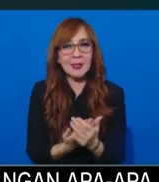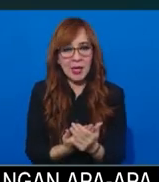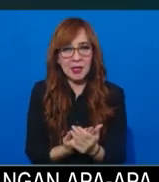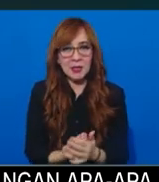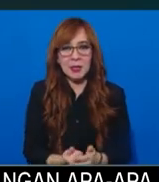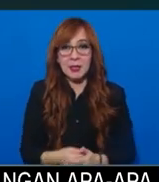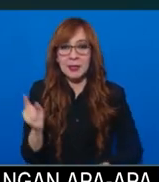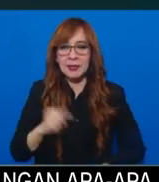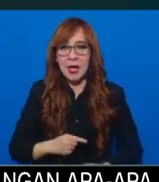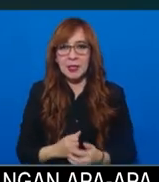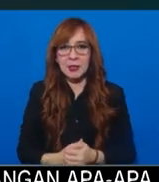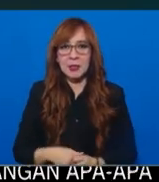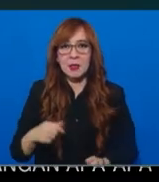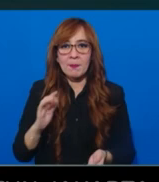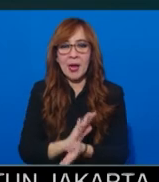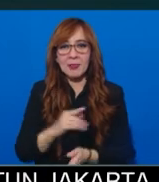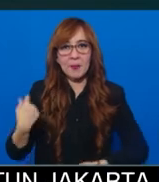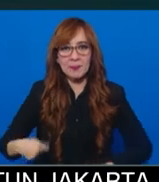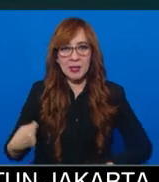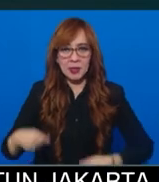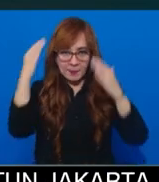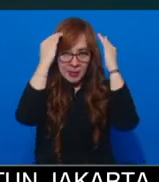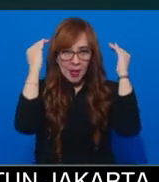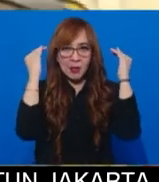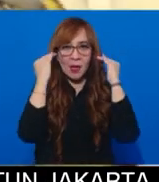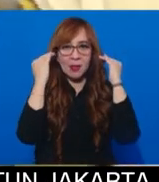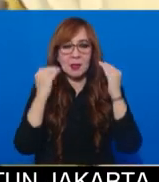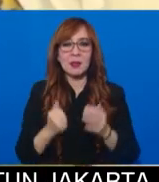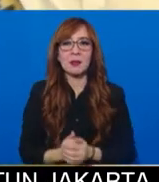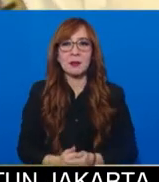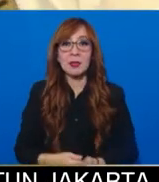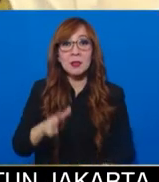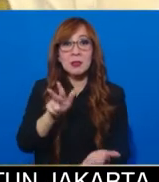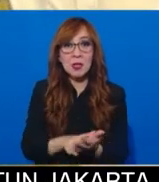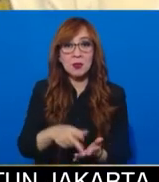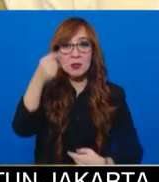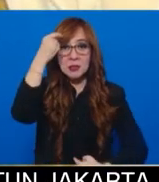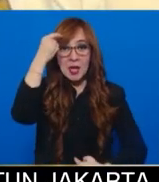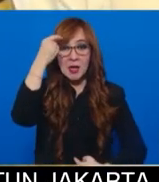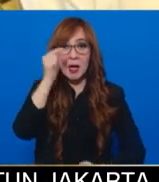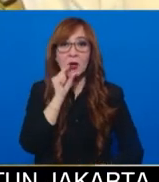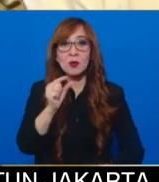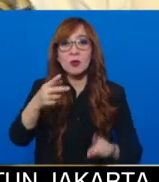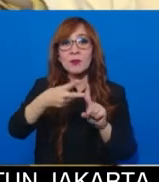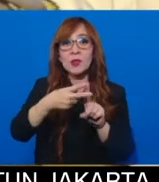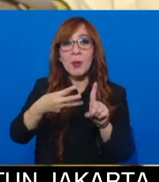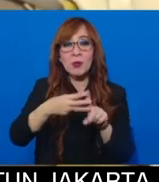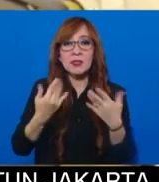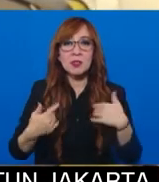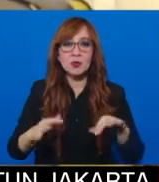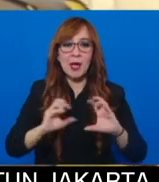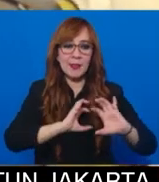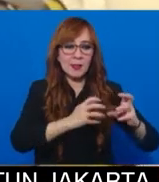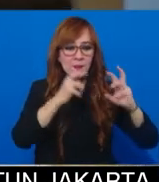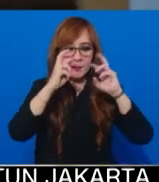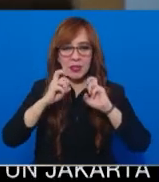Sahrul Yasin Limpo pada Rabu malam 22 November. Status tersangka disematkan kepada Firly setelah tim penyidik di